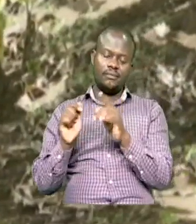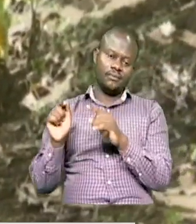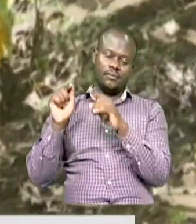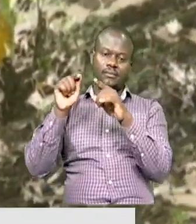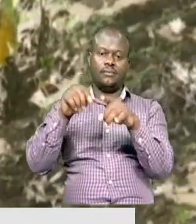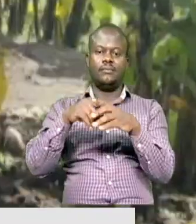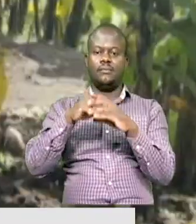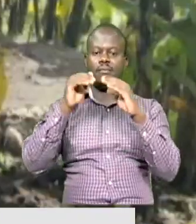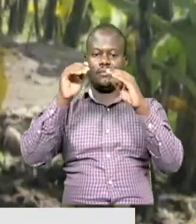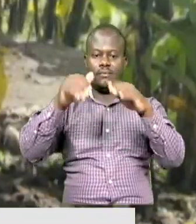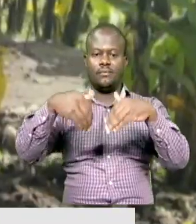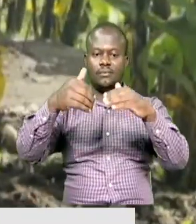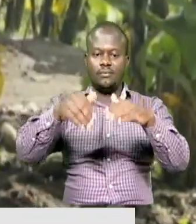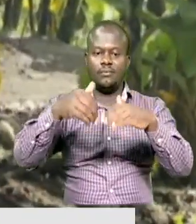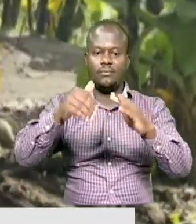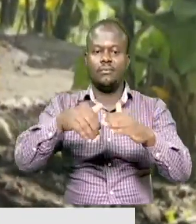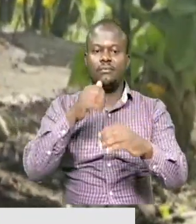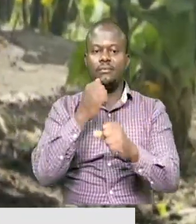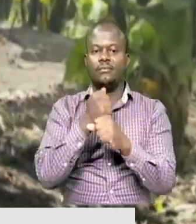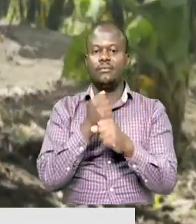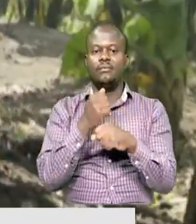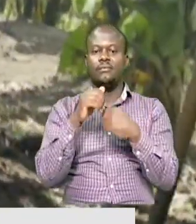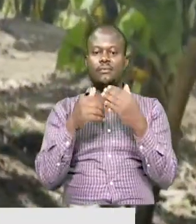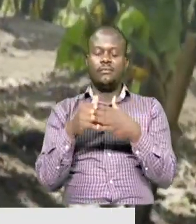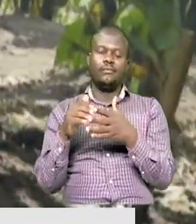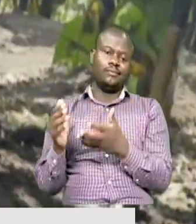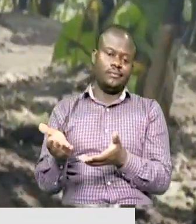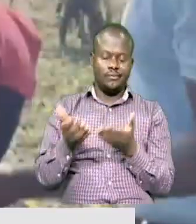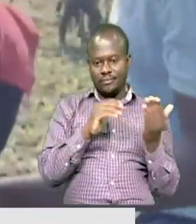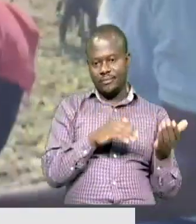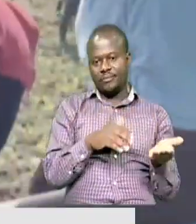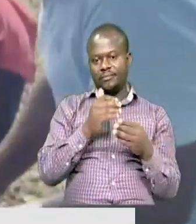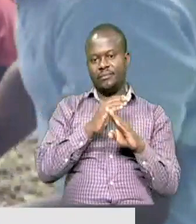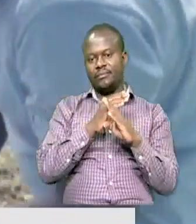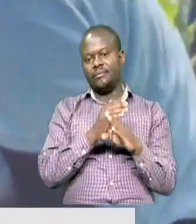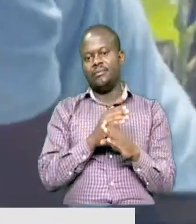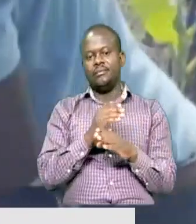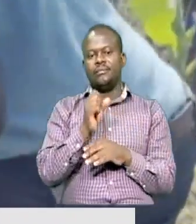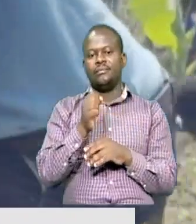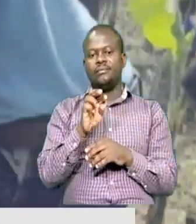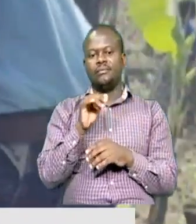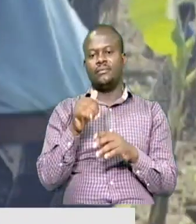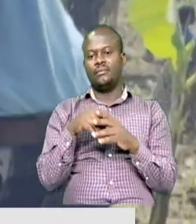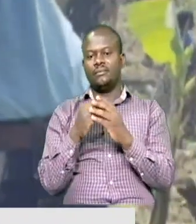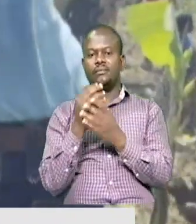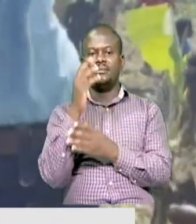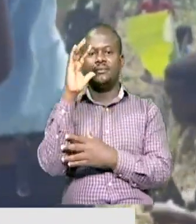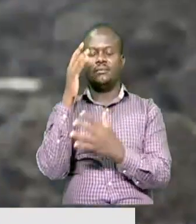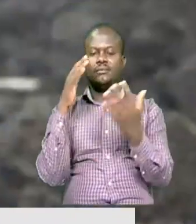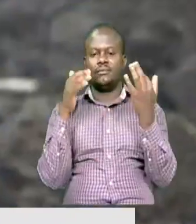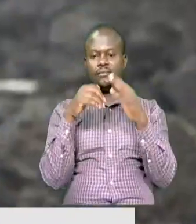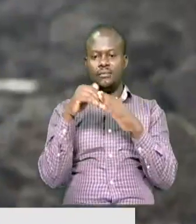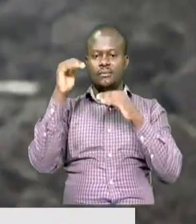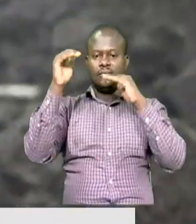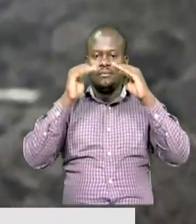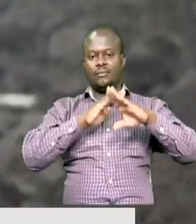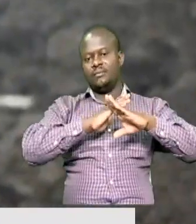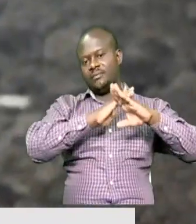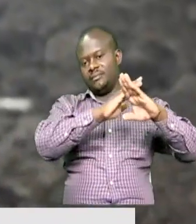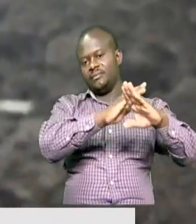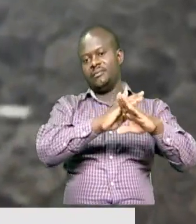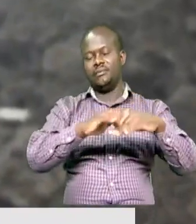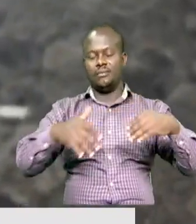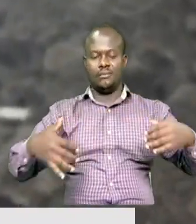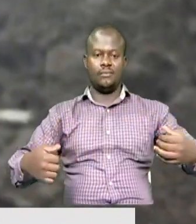mu muganda. Umuganda bari gukora no gusibura imirwanyasuri ariko banatera ibiti ni mu rwego rwo gukumira